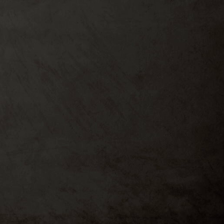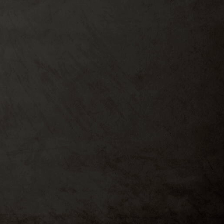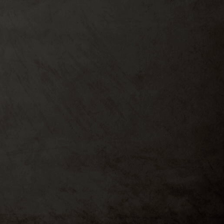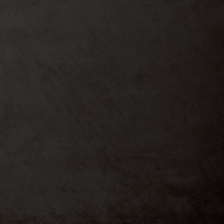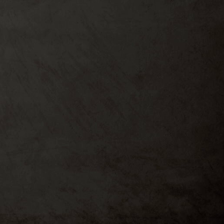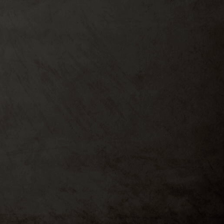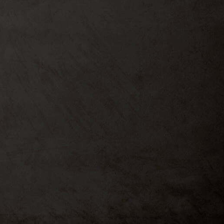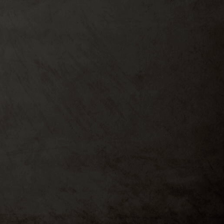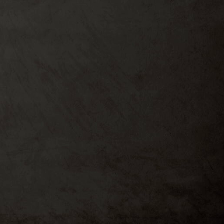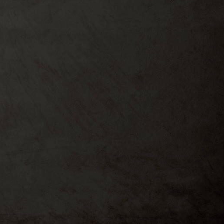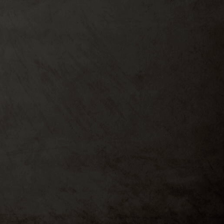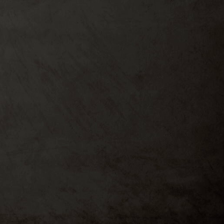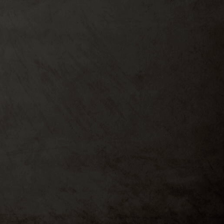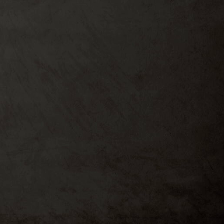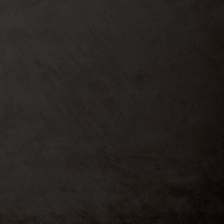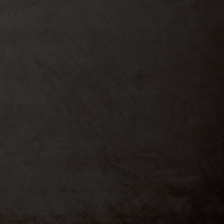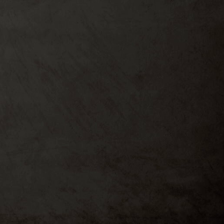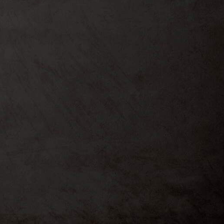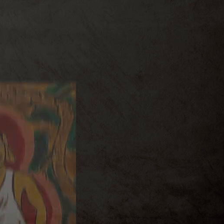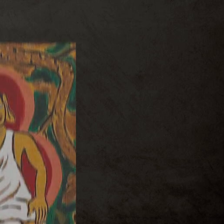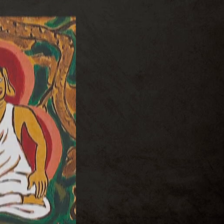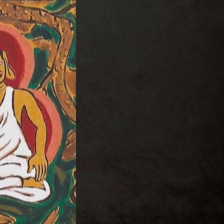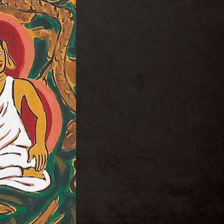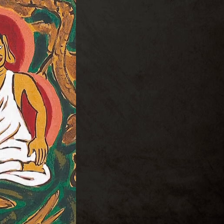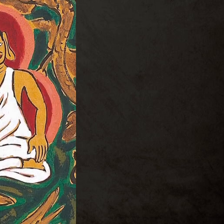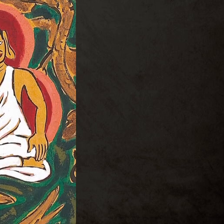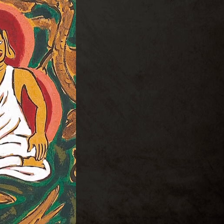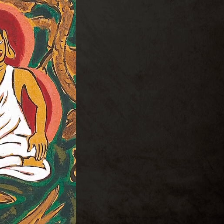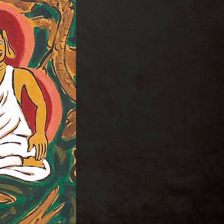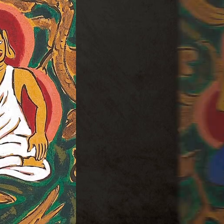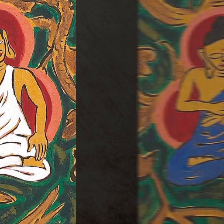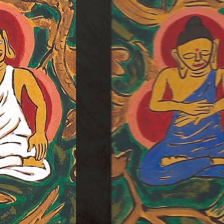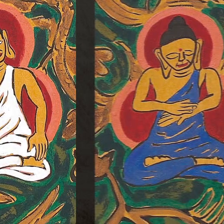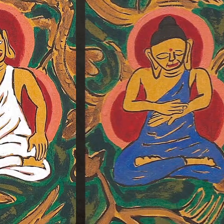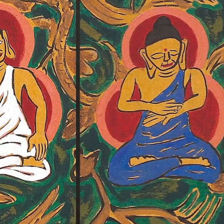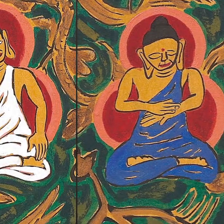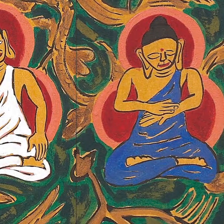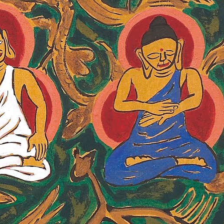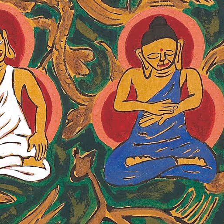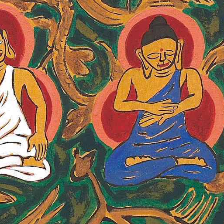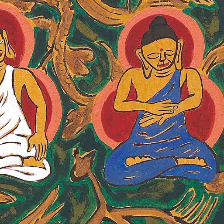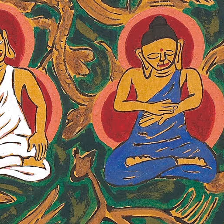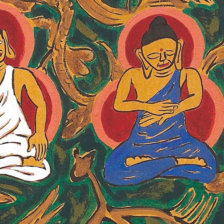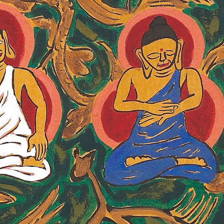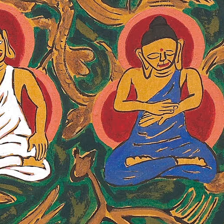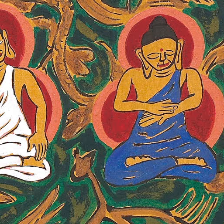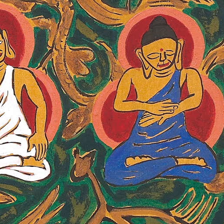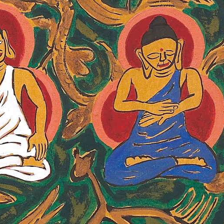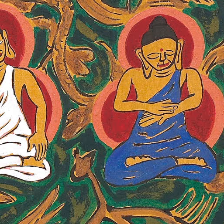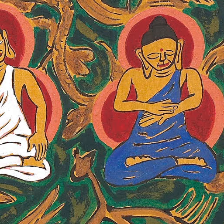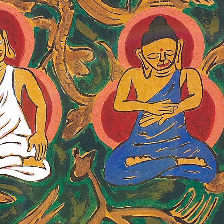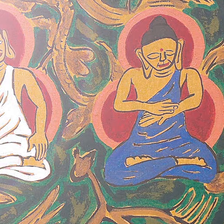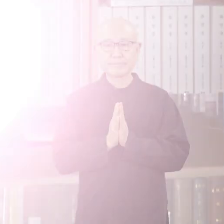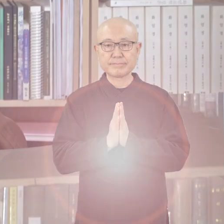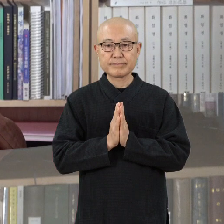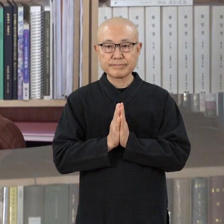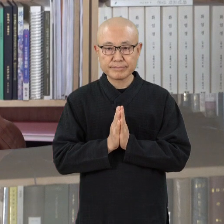금강석이 여의주를 부셔버리듯 어리석은 자를 부셔버린다.